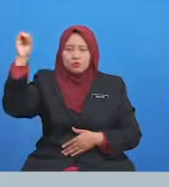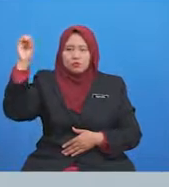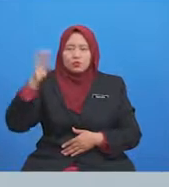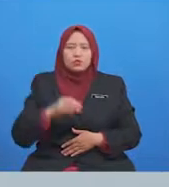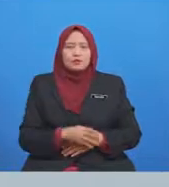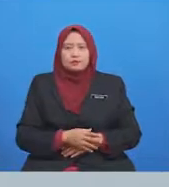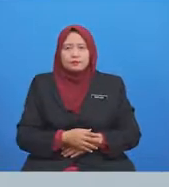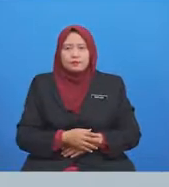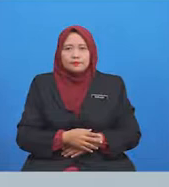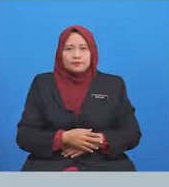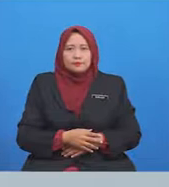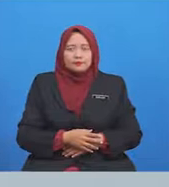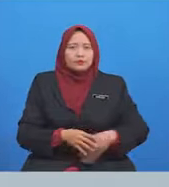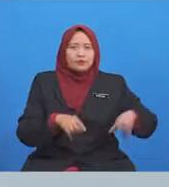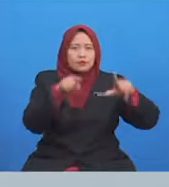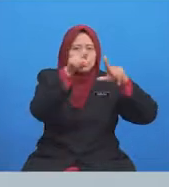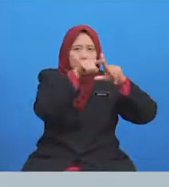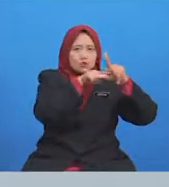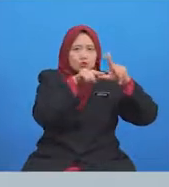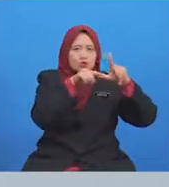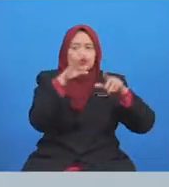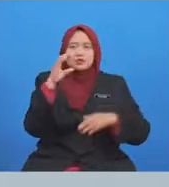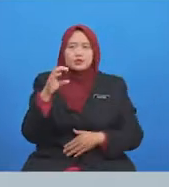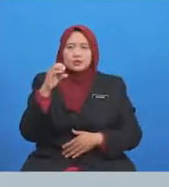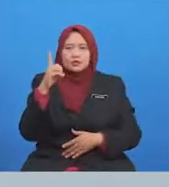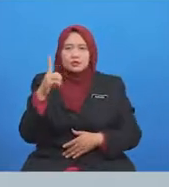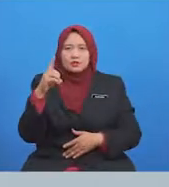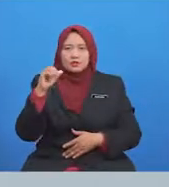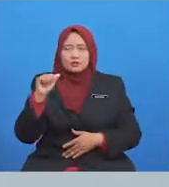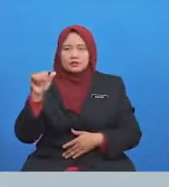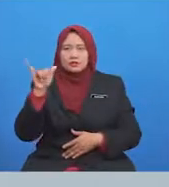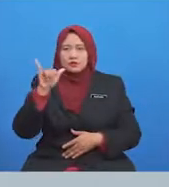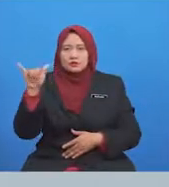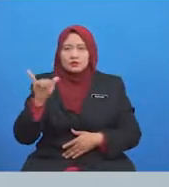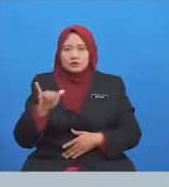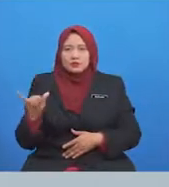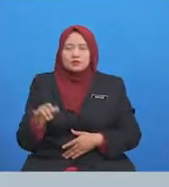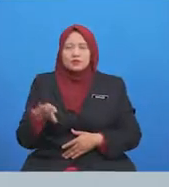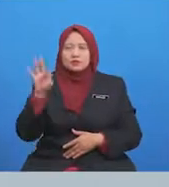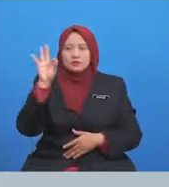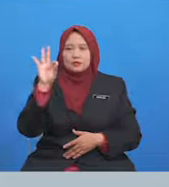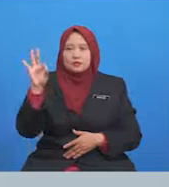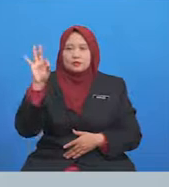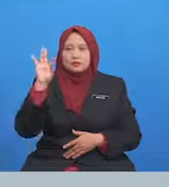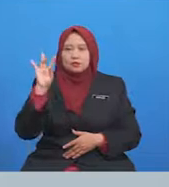82.40 darjah. Dan sudut CDA bersamaan dengan